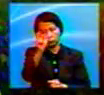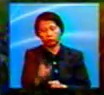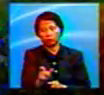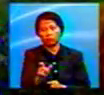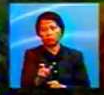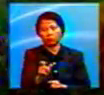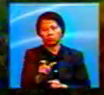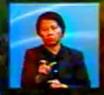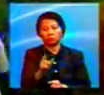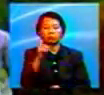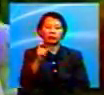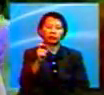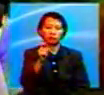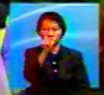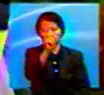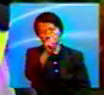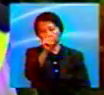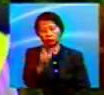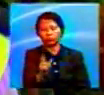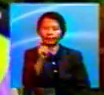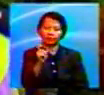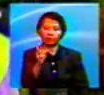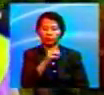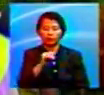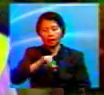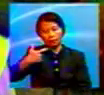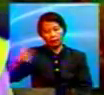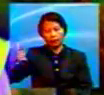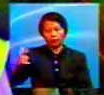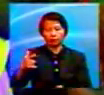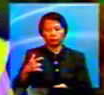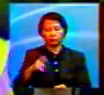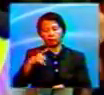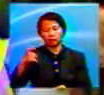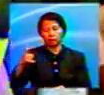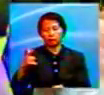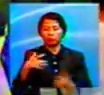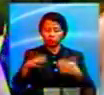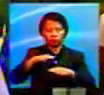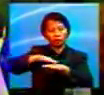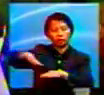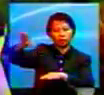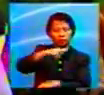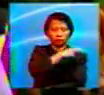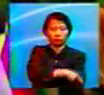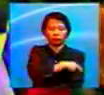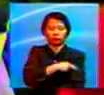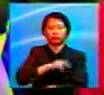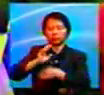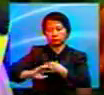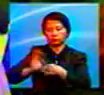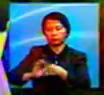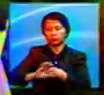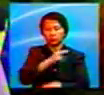penumpang meninggal dunia. Dan semua mangsa-mangsa yang terlibat kita telah hantar ke hospital,